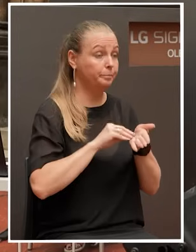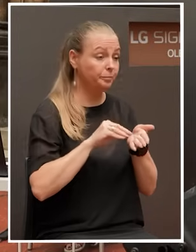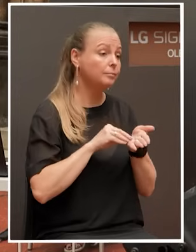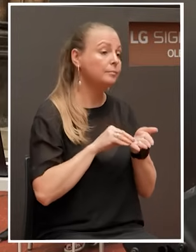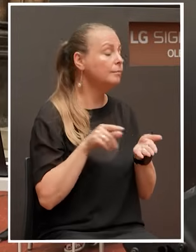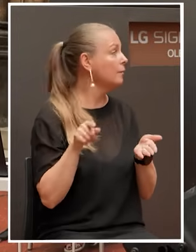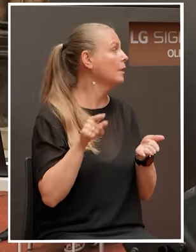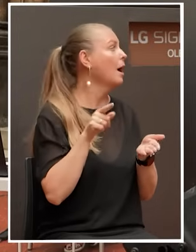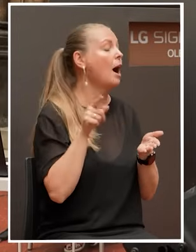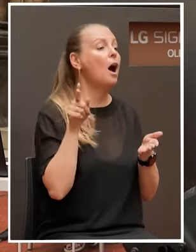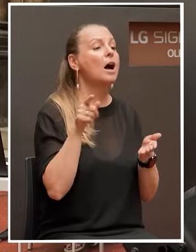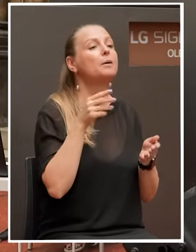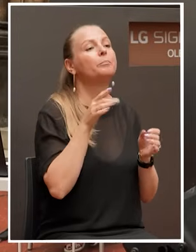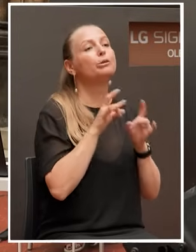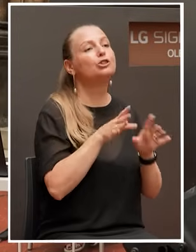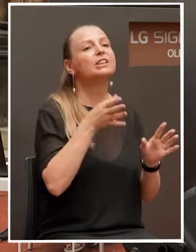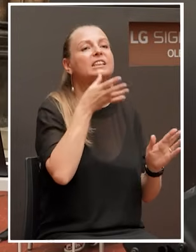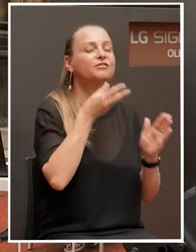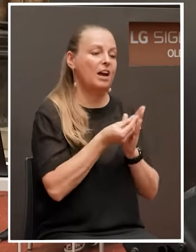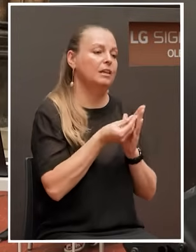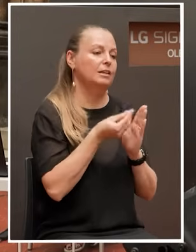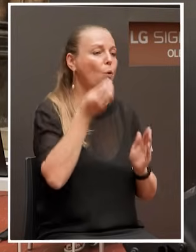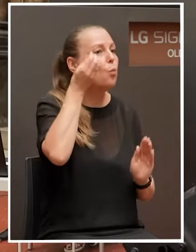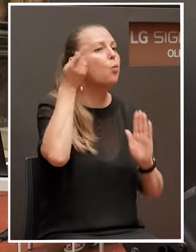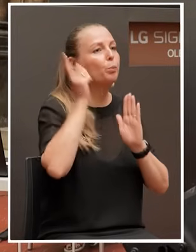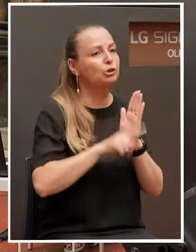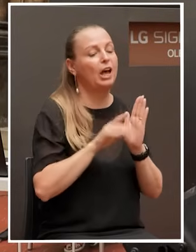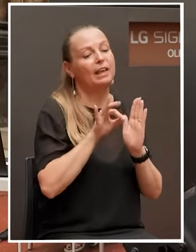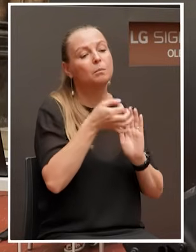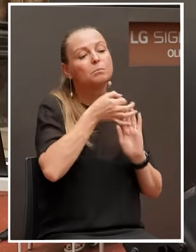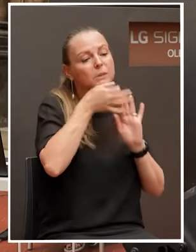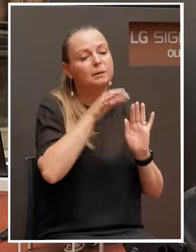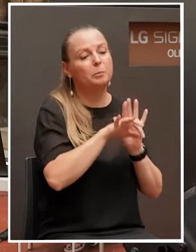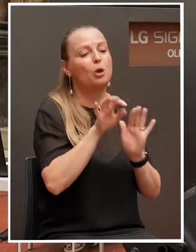по причине своих эстетических убеждений и предпочтений